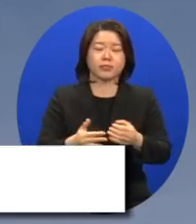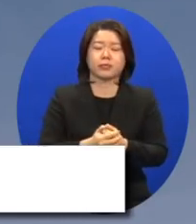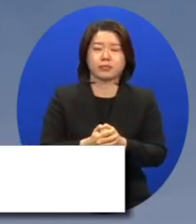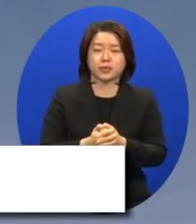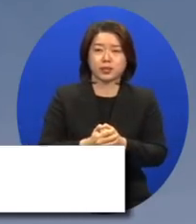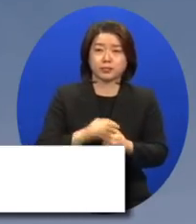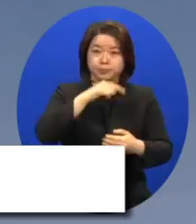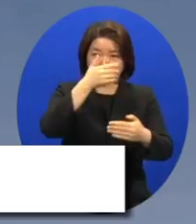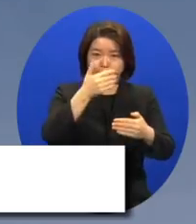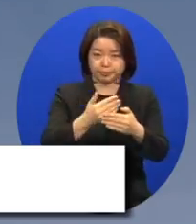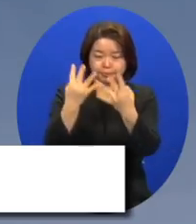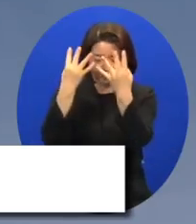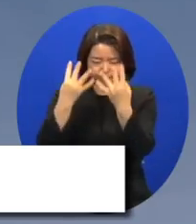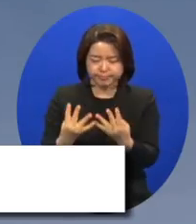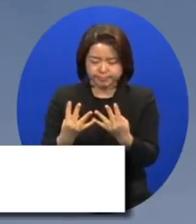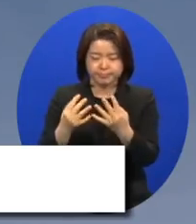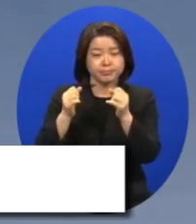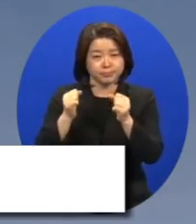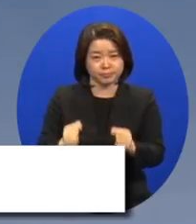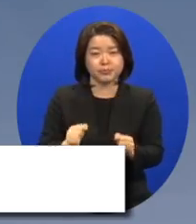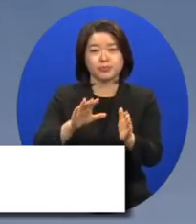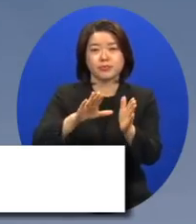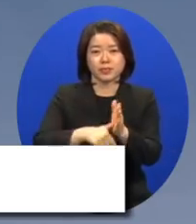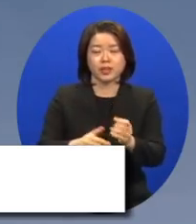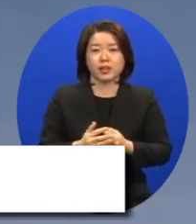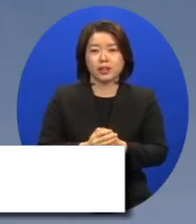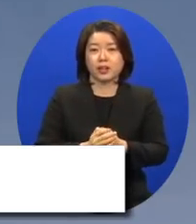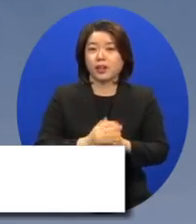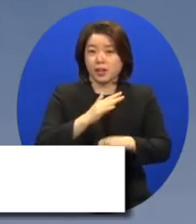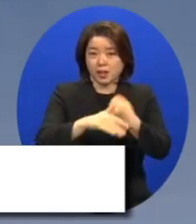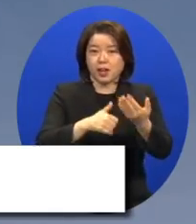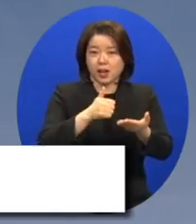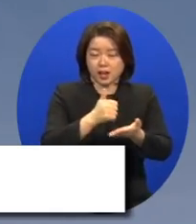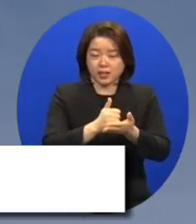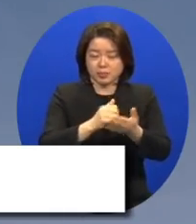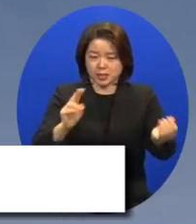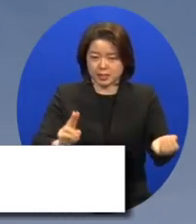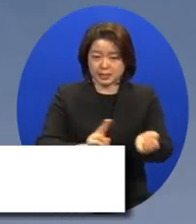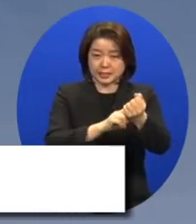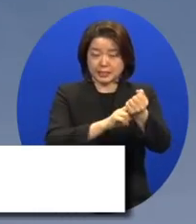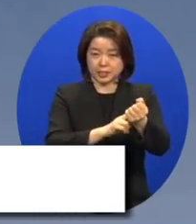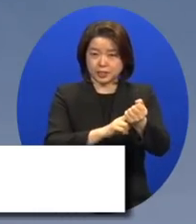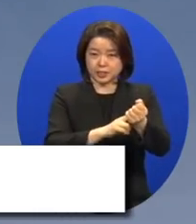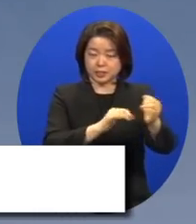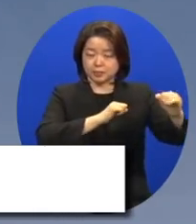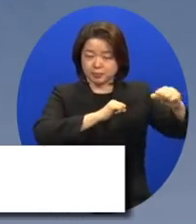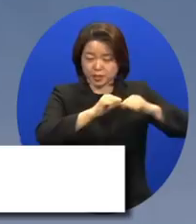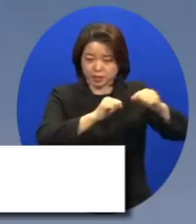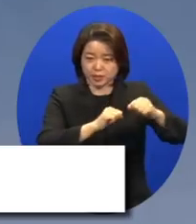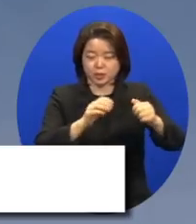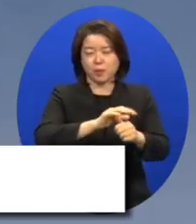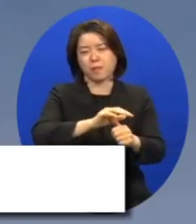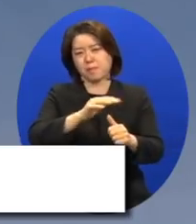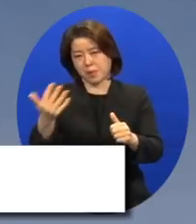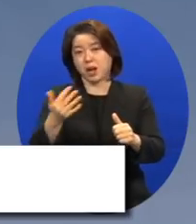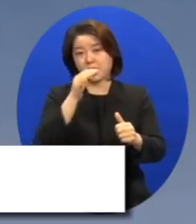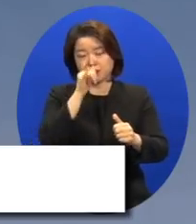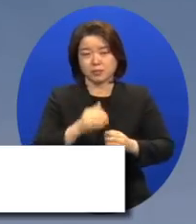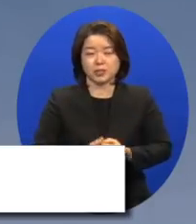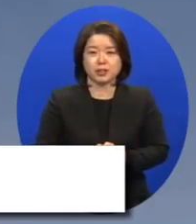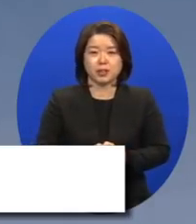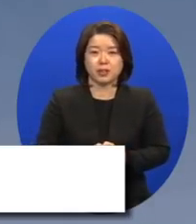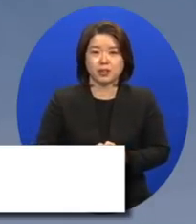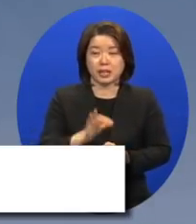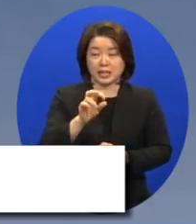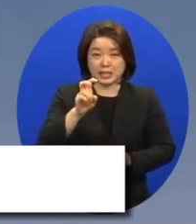수용소에 갇혀 계시다가 하나님의 기적적인 역사로 석방 되신분 그분은